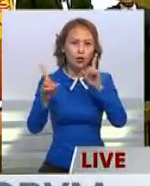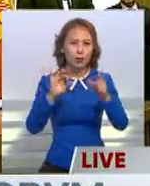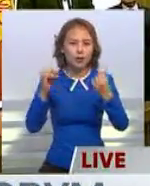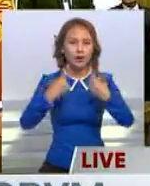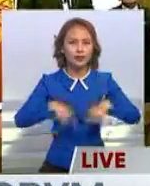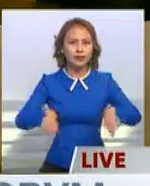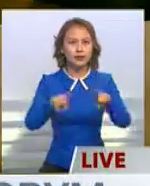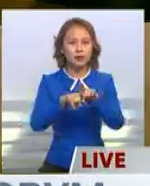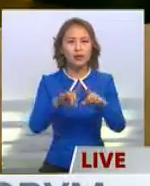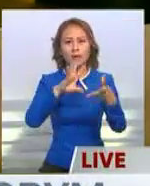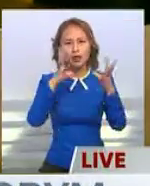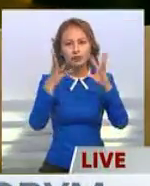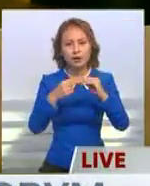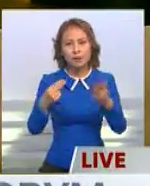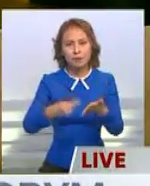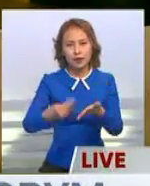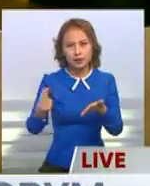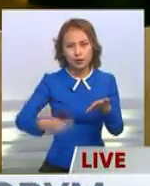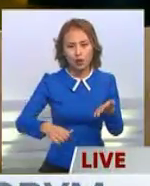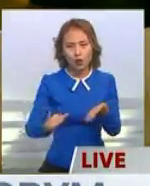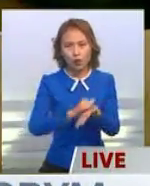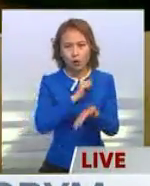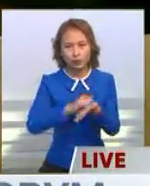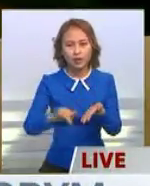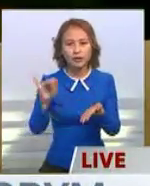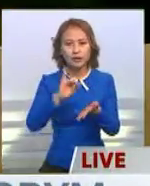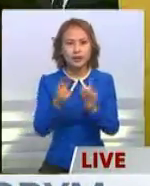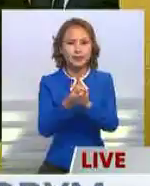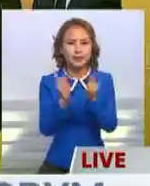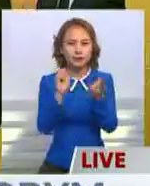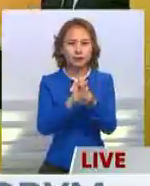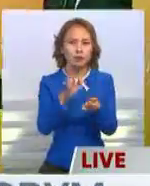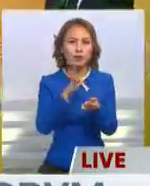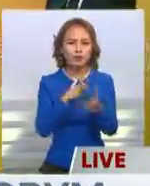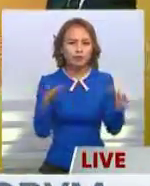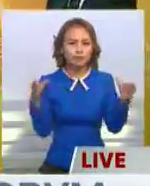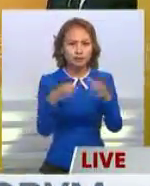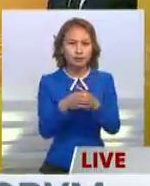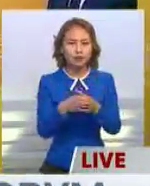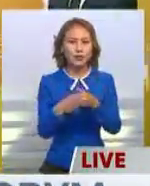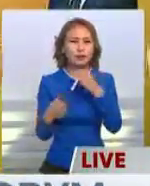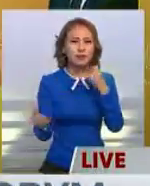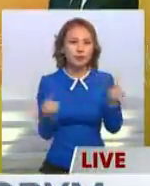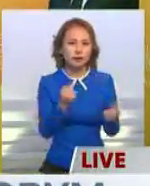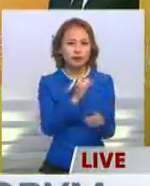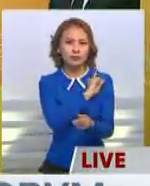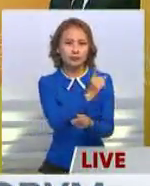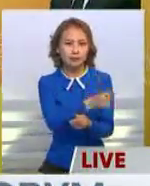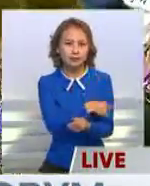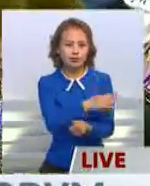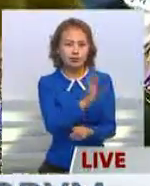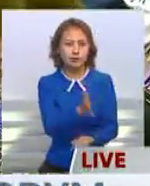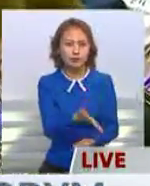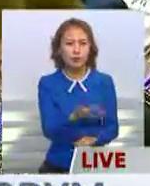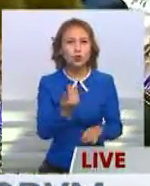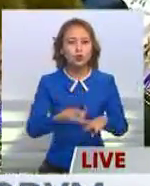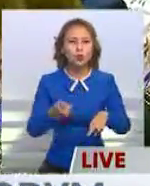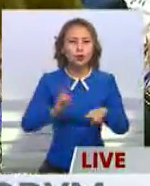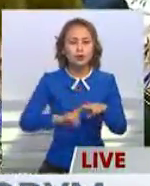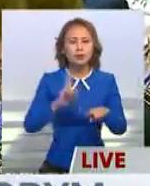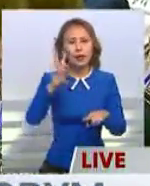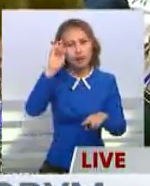еліміздің мекемелер арасында меморандумдарға қол қойылды. Келісімдерге сәйкес қос тарап өзара ынтымақтастықты бекіте түспекші. Сондай-ақ